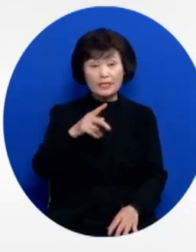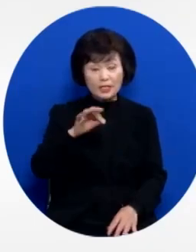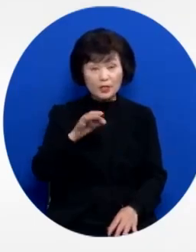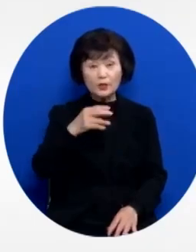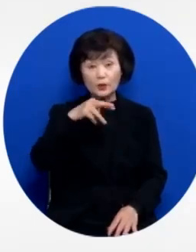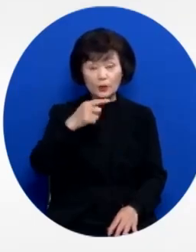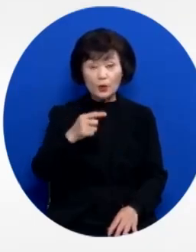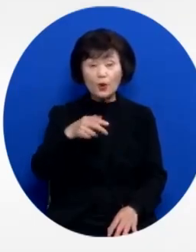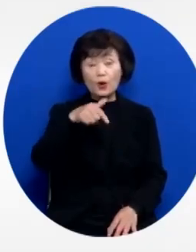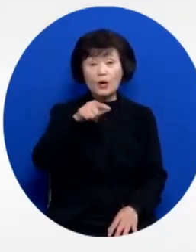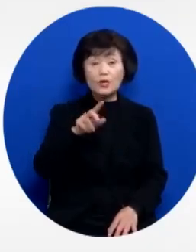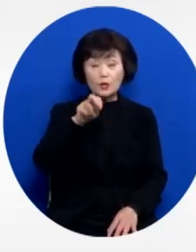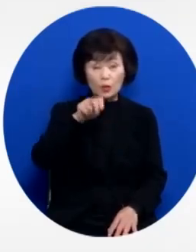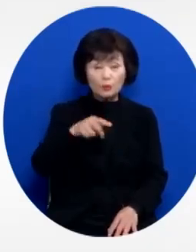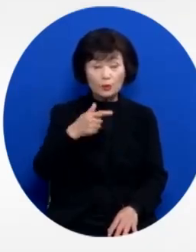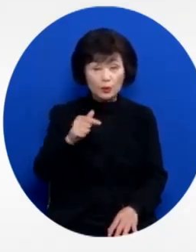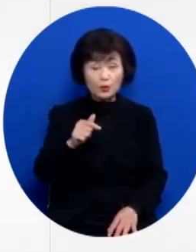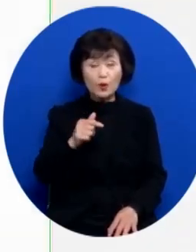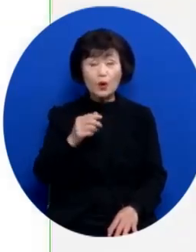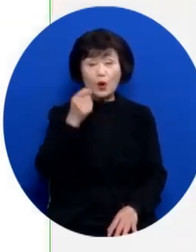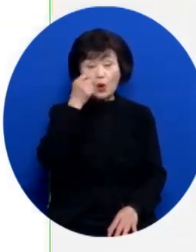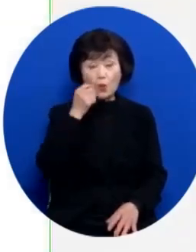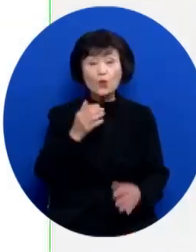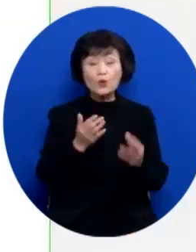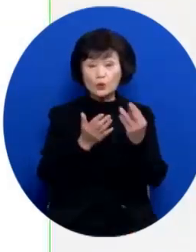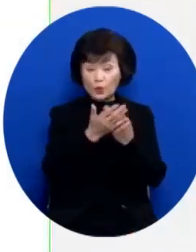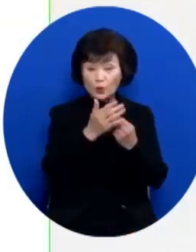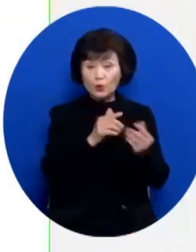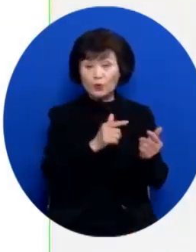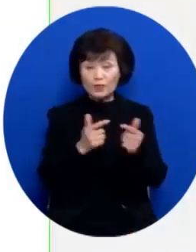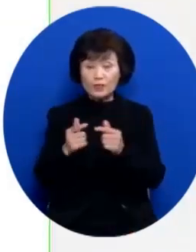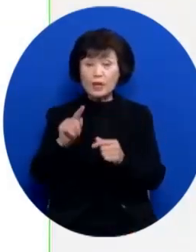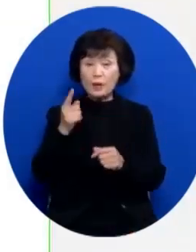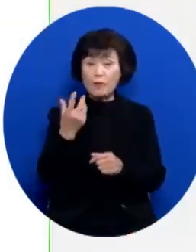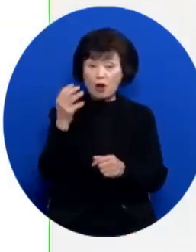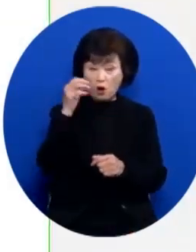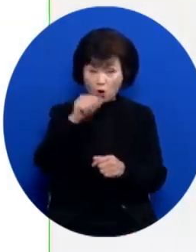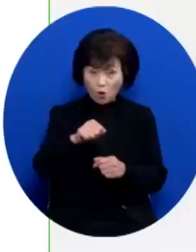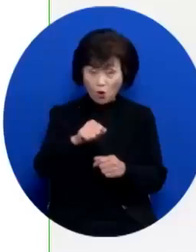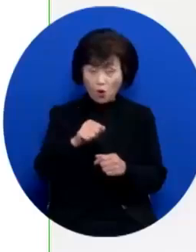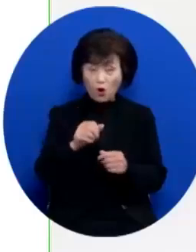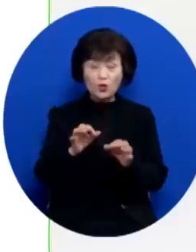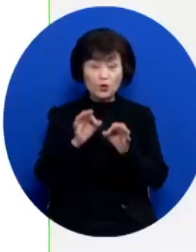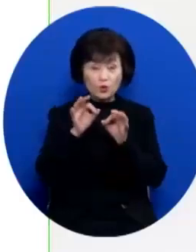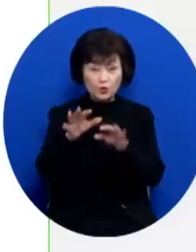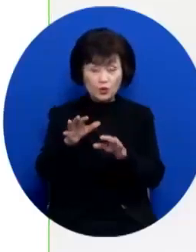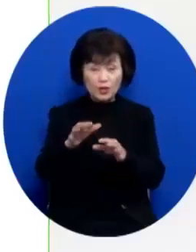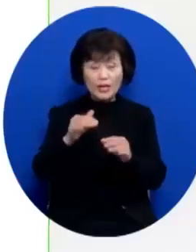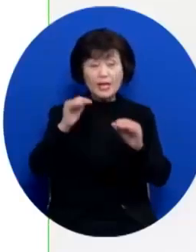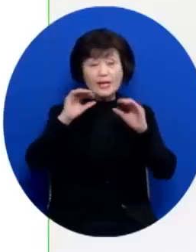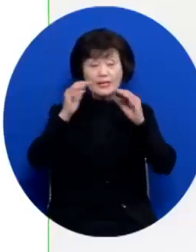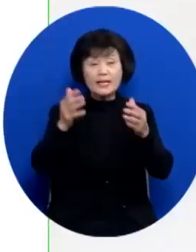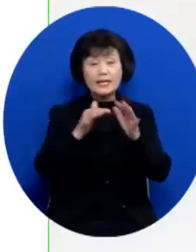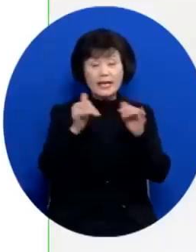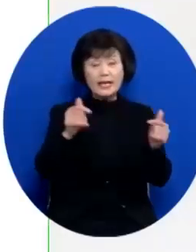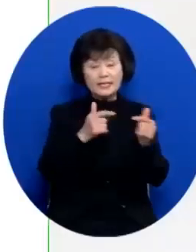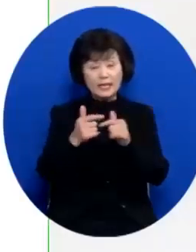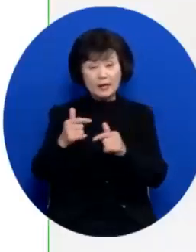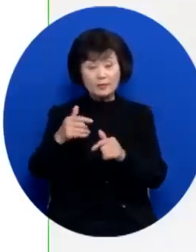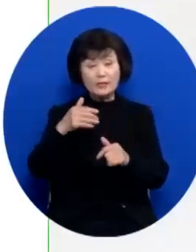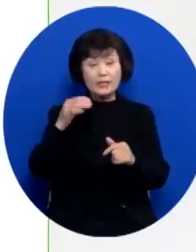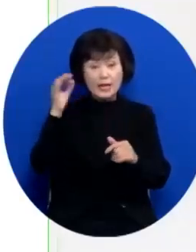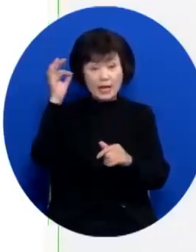등 5개의 섬에 4년 동안 약 100억 원을 투입해 세계인이 가고 싶은 관광명소 K-관광 섬으로